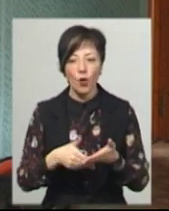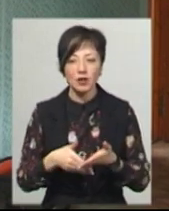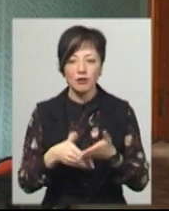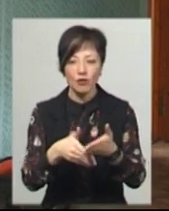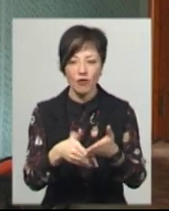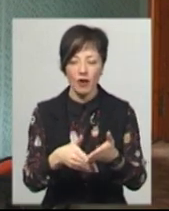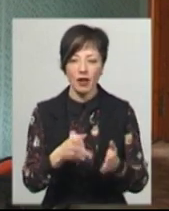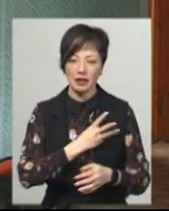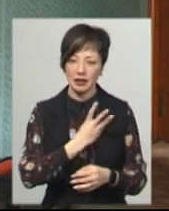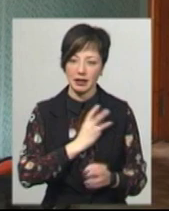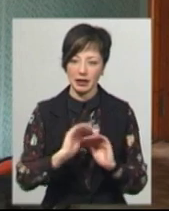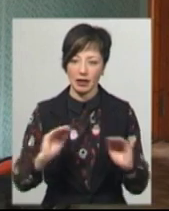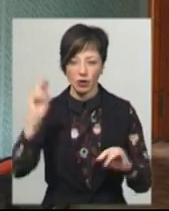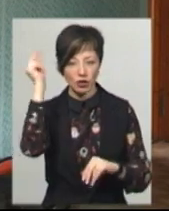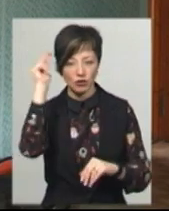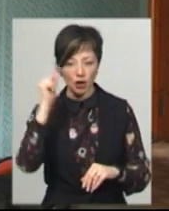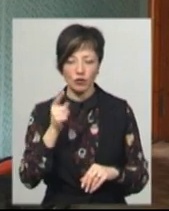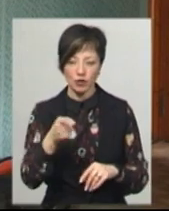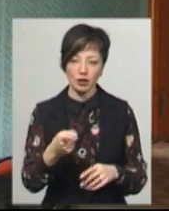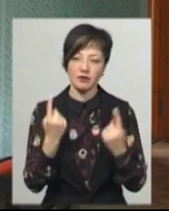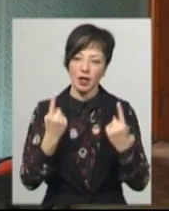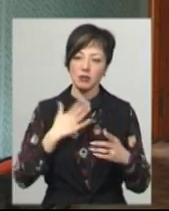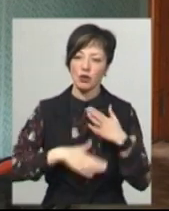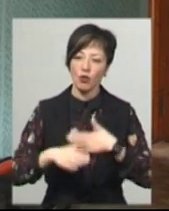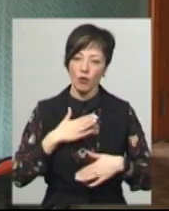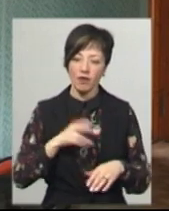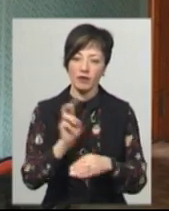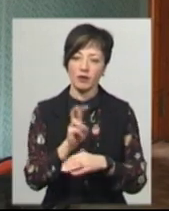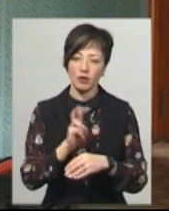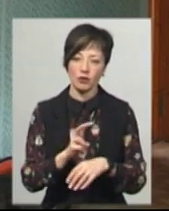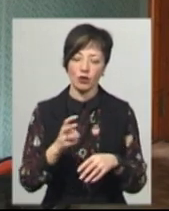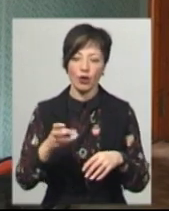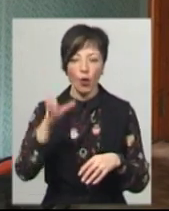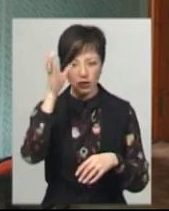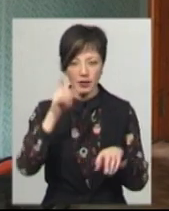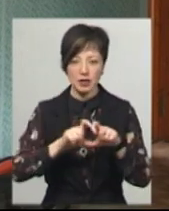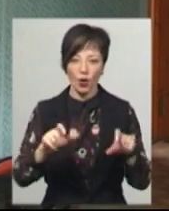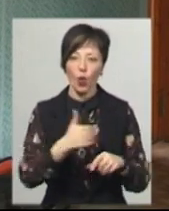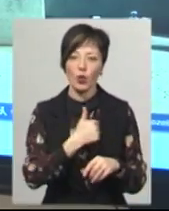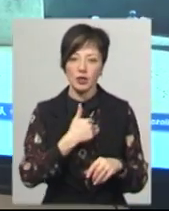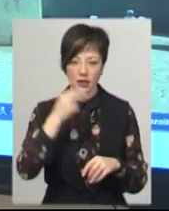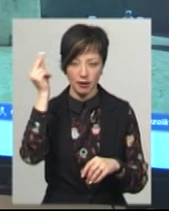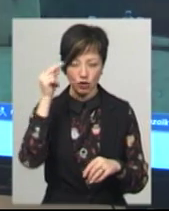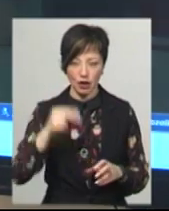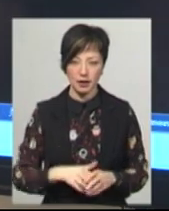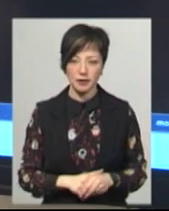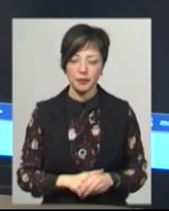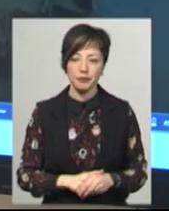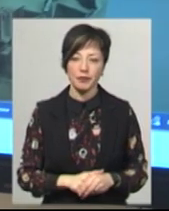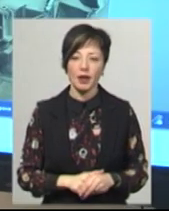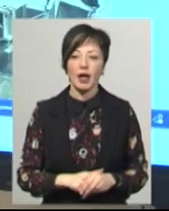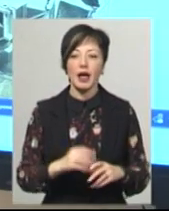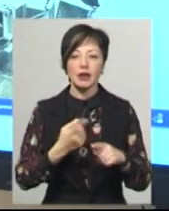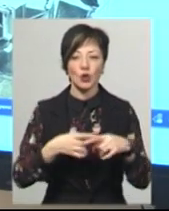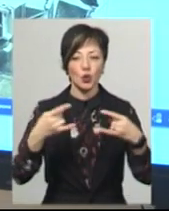до навчальної діяльності, щоб вони з превеликим задоволенням відвідували освітній заклад і хотіли навчатися. Інтерактивними